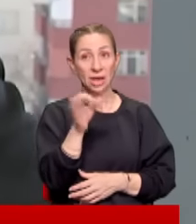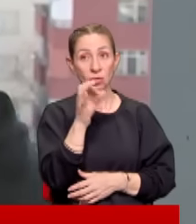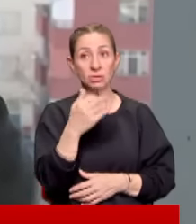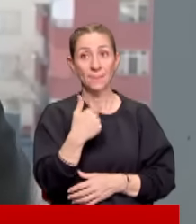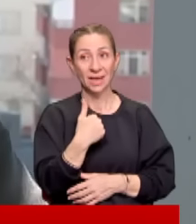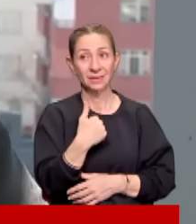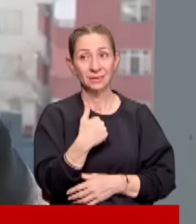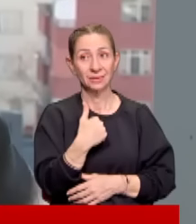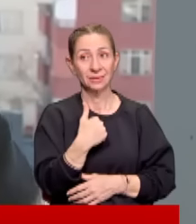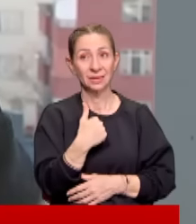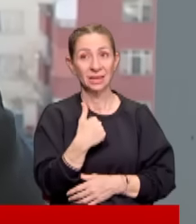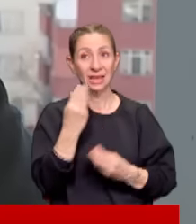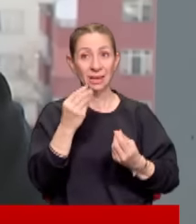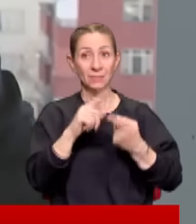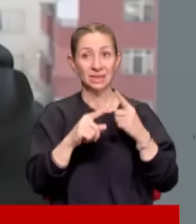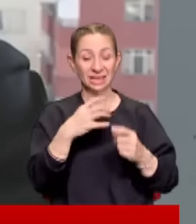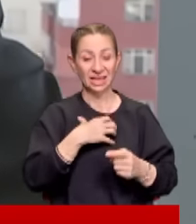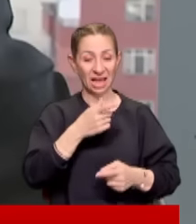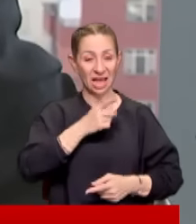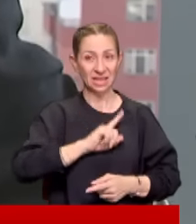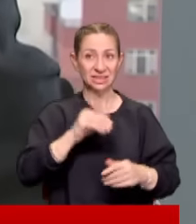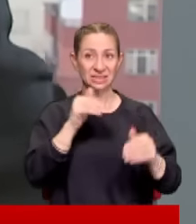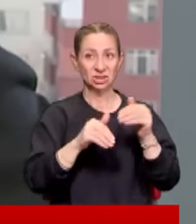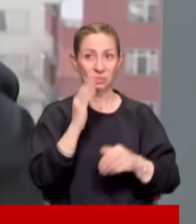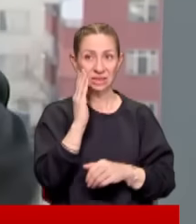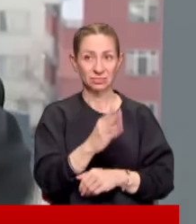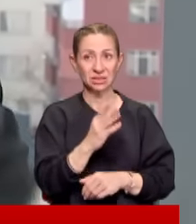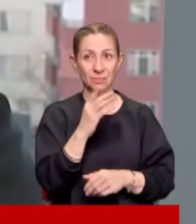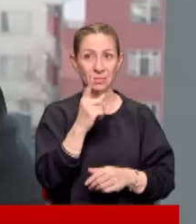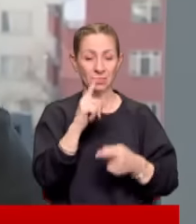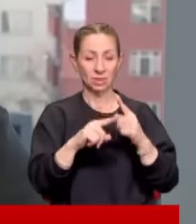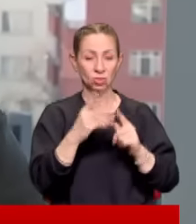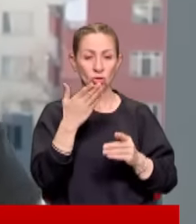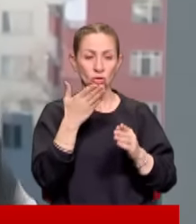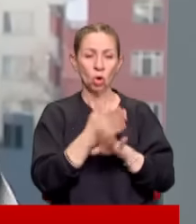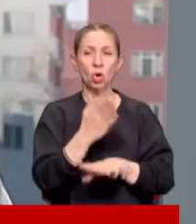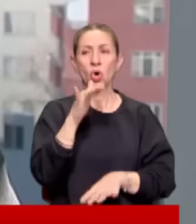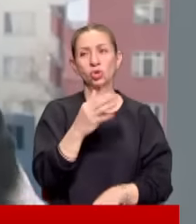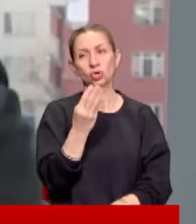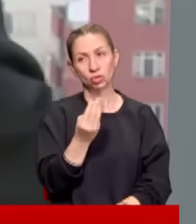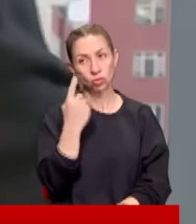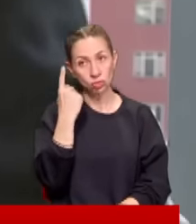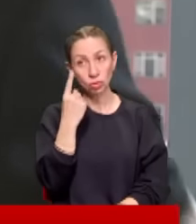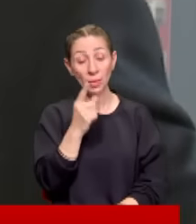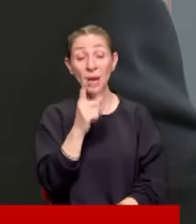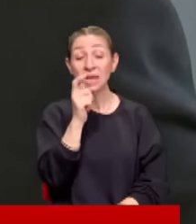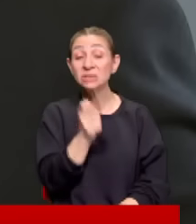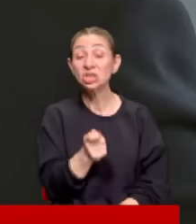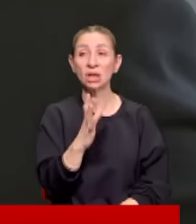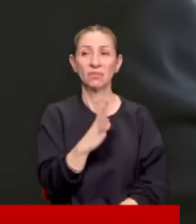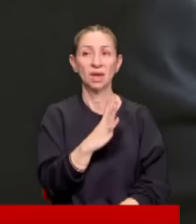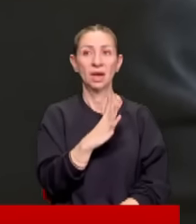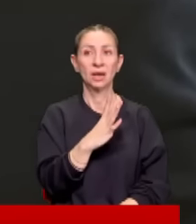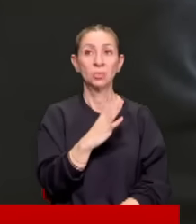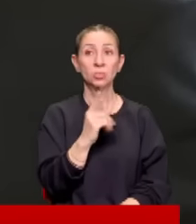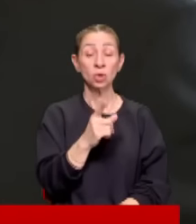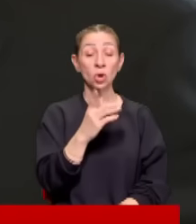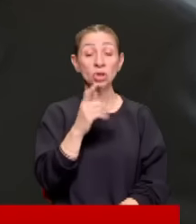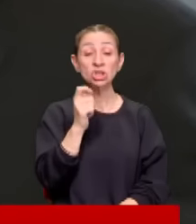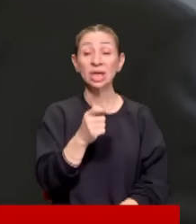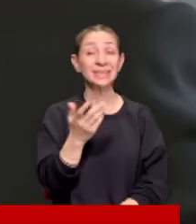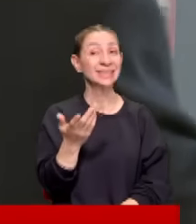ben İYİ Parti'nin kendi adaylarıyla seçime girmesinin bir partinin en doğal hakkı olduğunu, ancak bunun bir ön koşulu olduğunu. Yani bunun ön